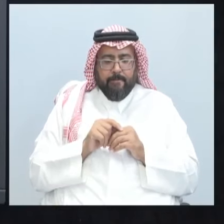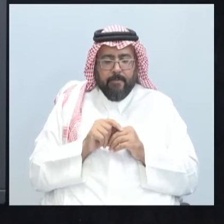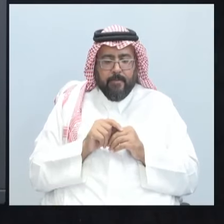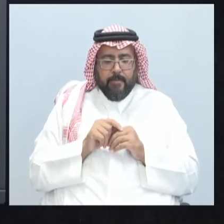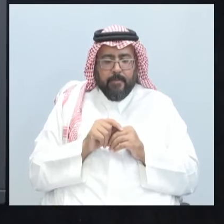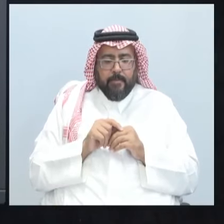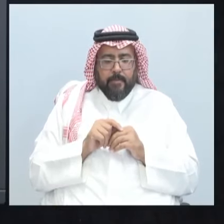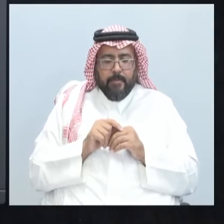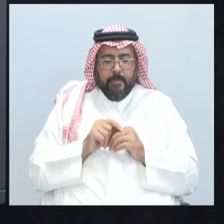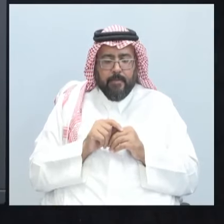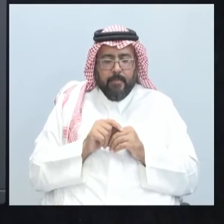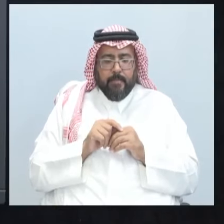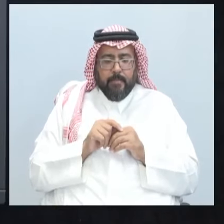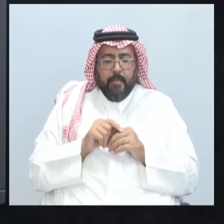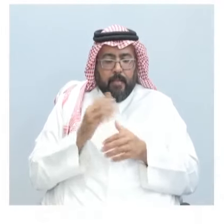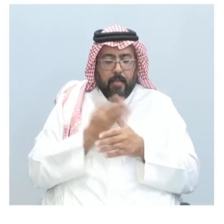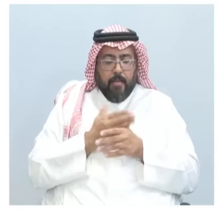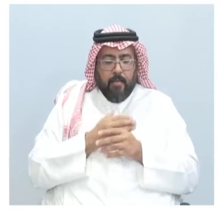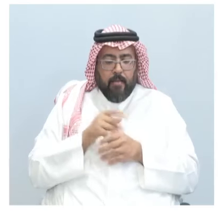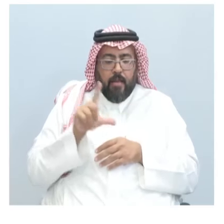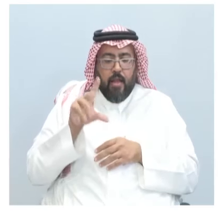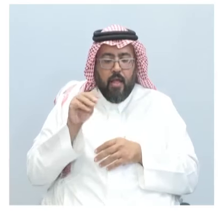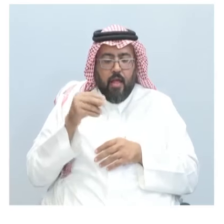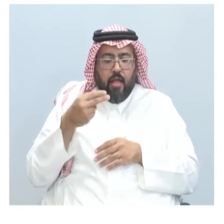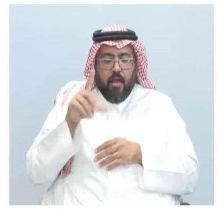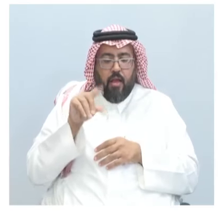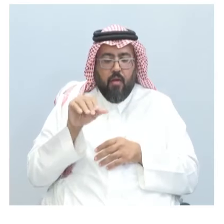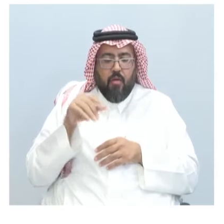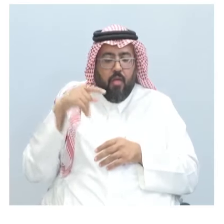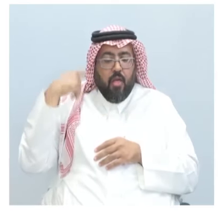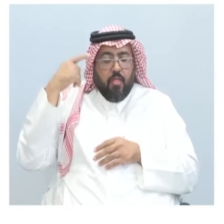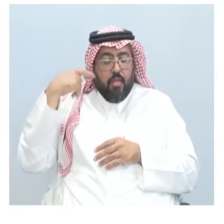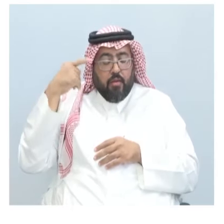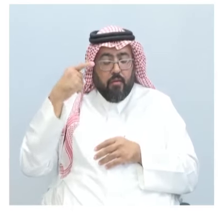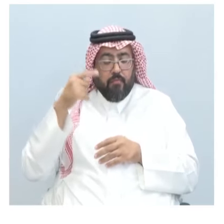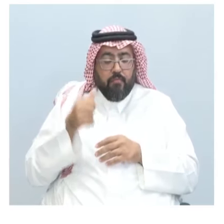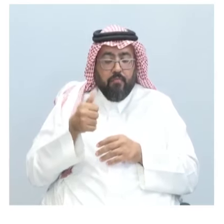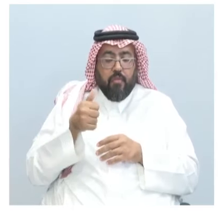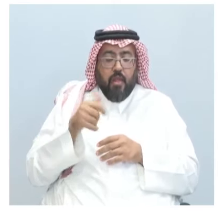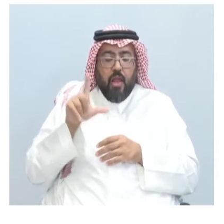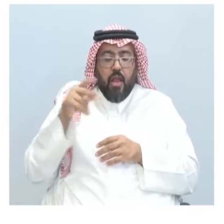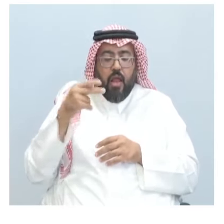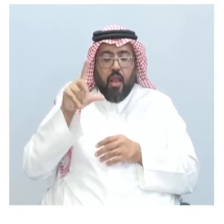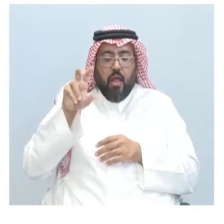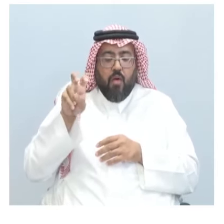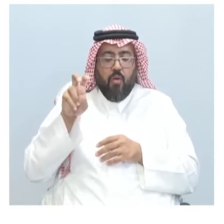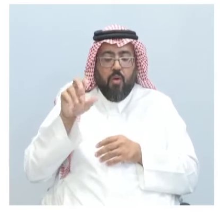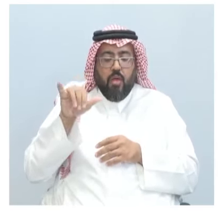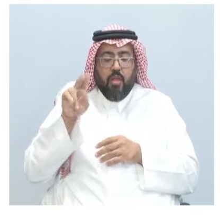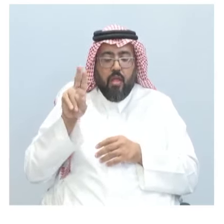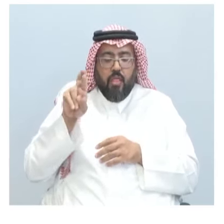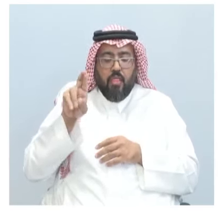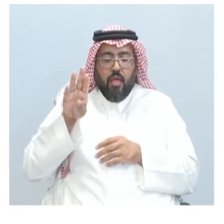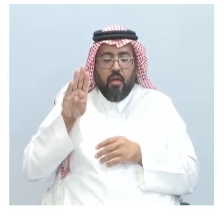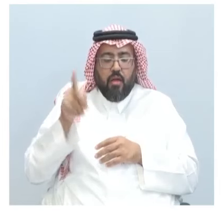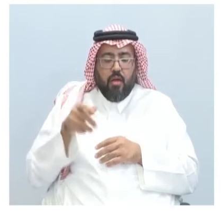احسنتم هذا هو السبب لعله يتذكر او يخشى اي يتعظ